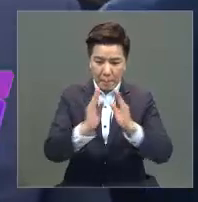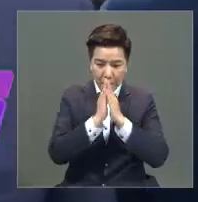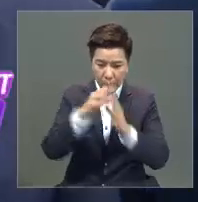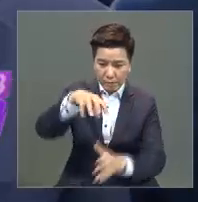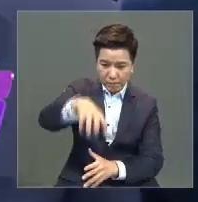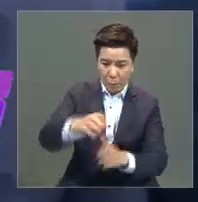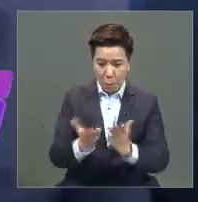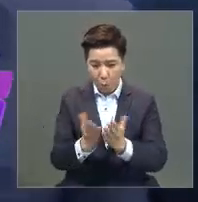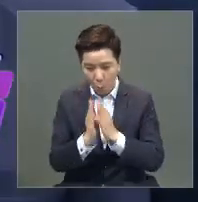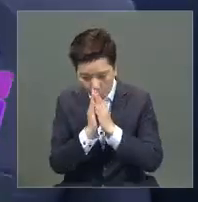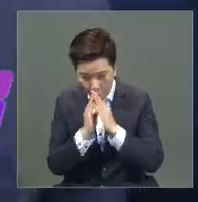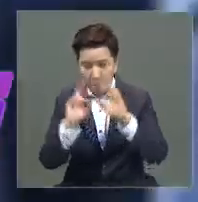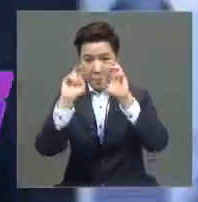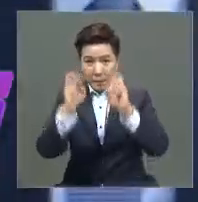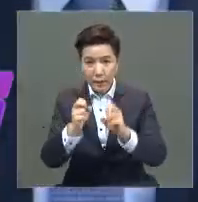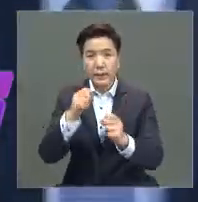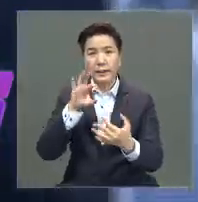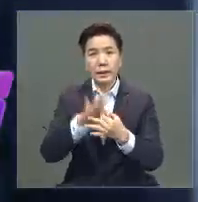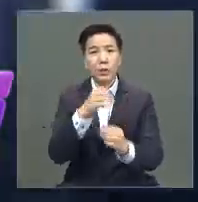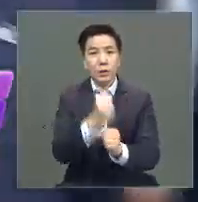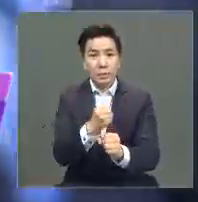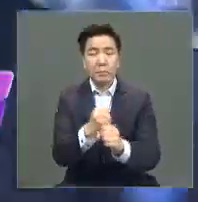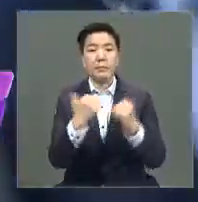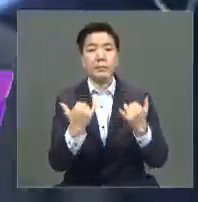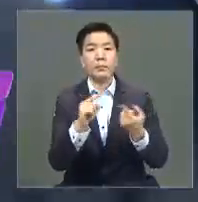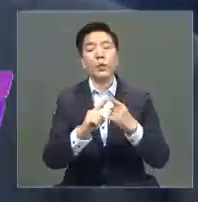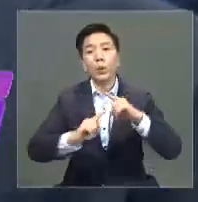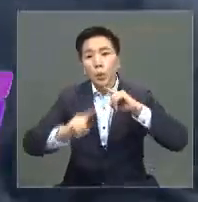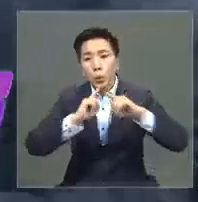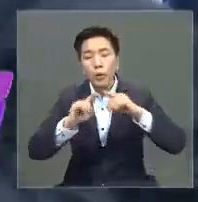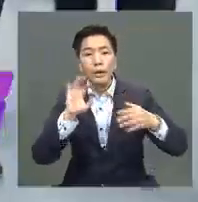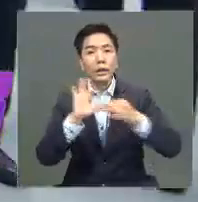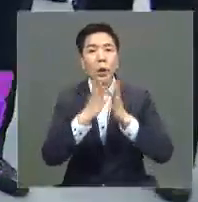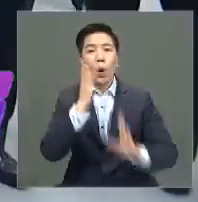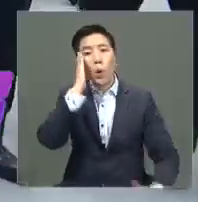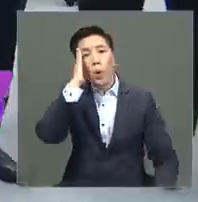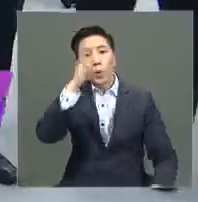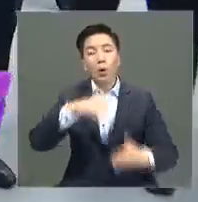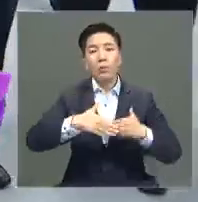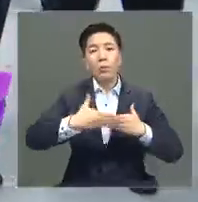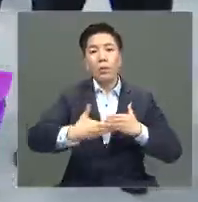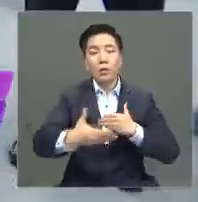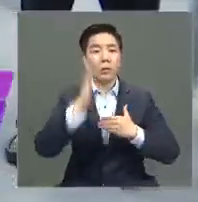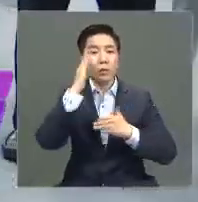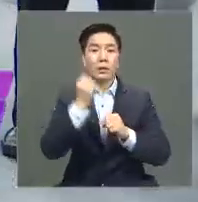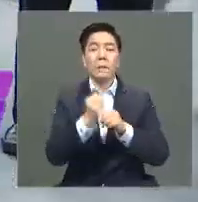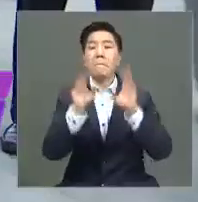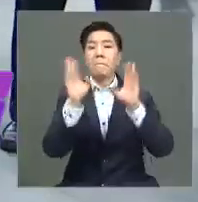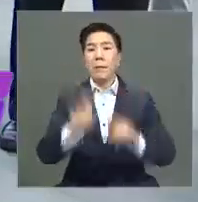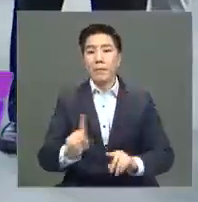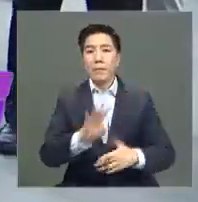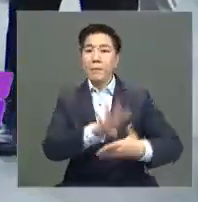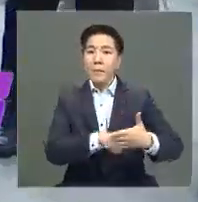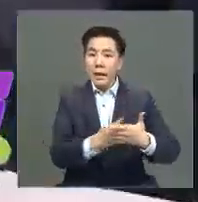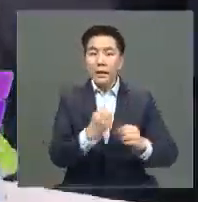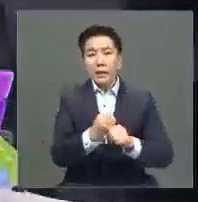จะมาพูดคุยเรื่องของประเด็นการทำงานแล้วก็มาพูดคุยกันว่าจากนี้เนี่ยการทำงานจะขับเคลื่อนอย่างไร